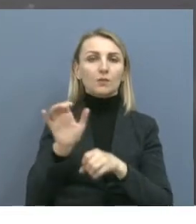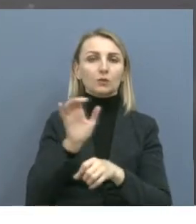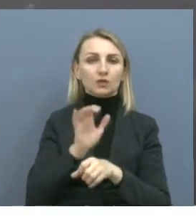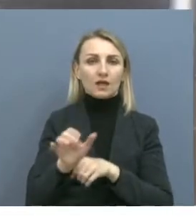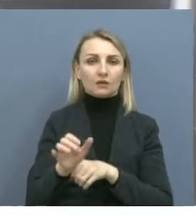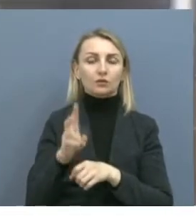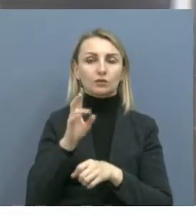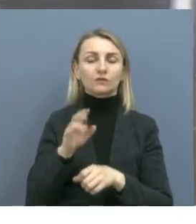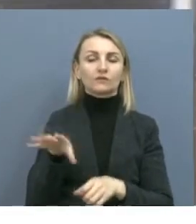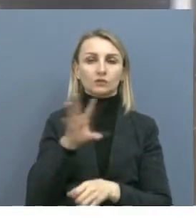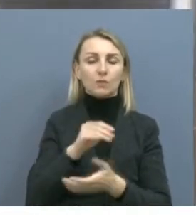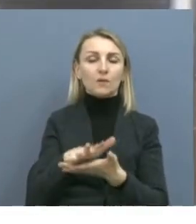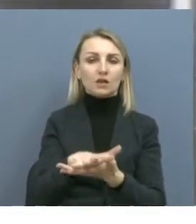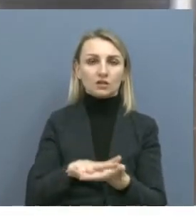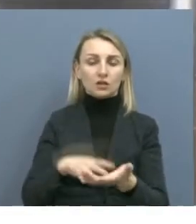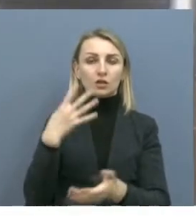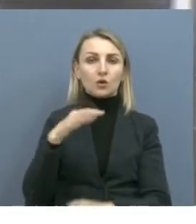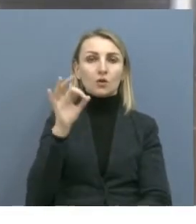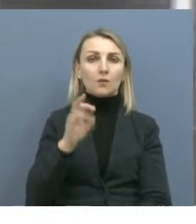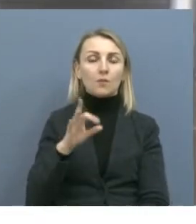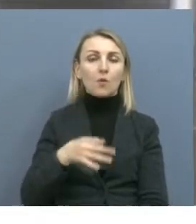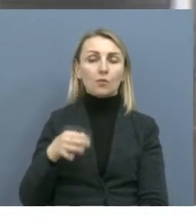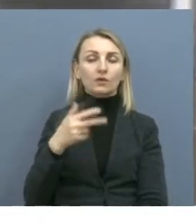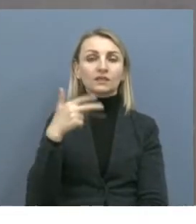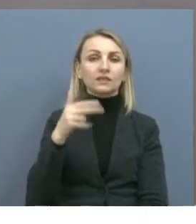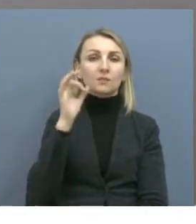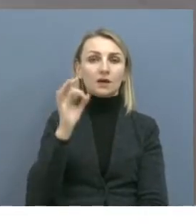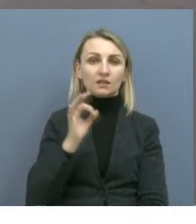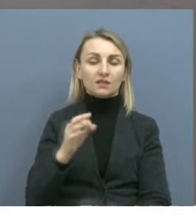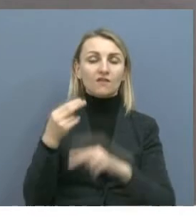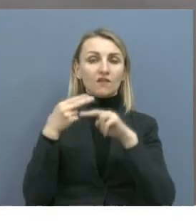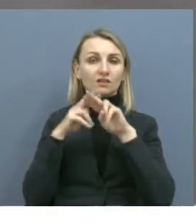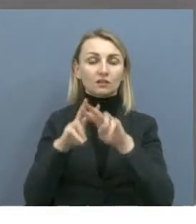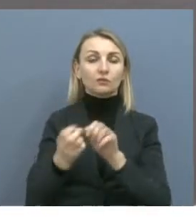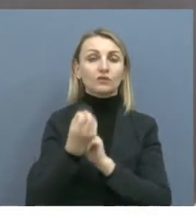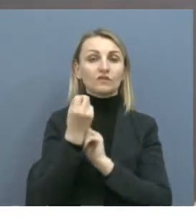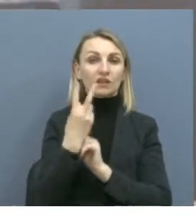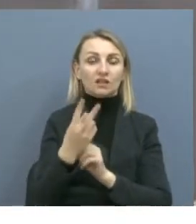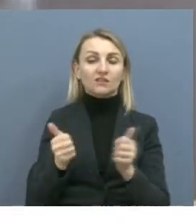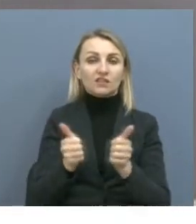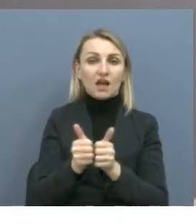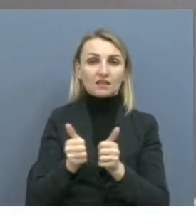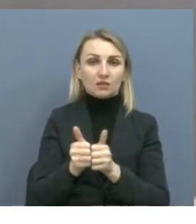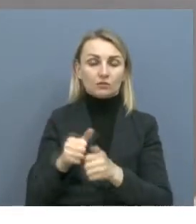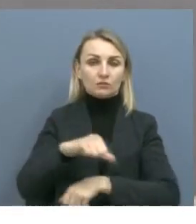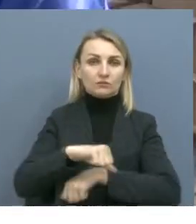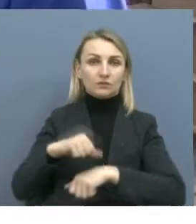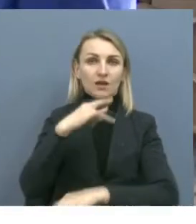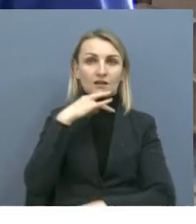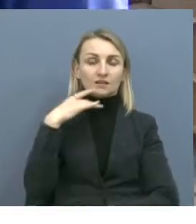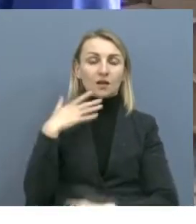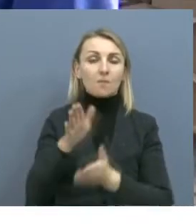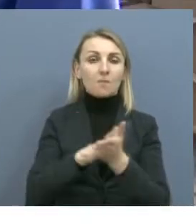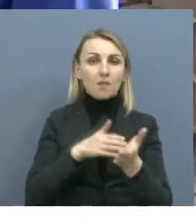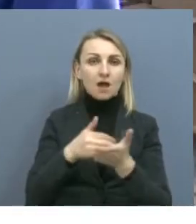Поставки не остановлены. 40% по области, 30% в столицу, 12% в соседнюю Россию. Мороженое и масло по